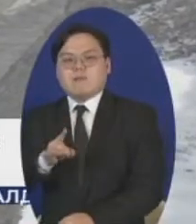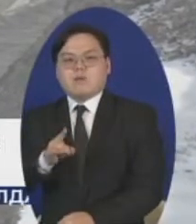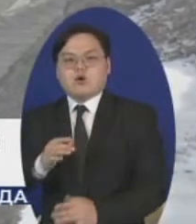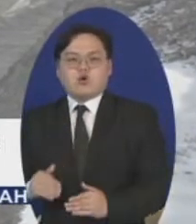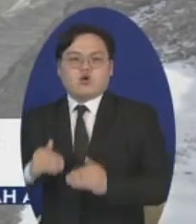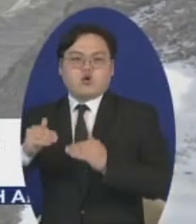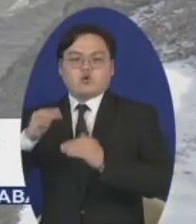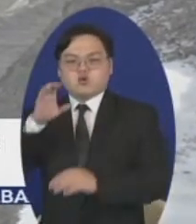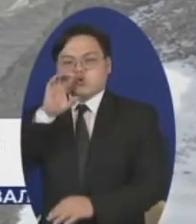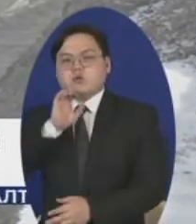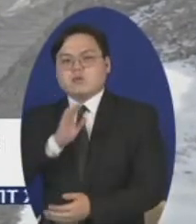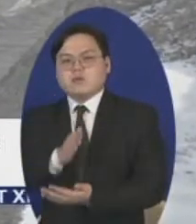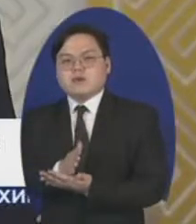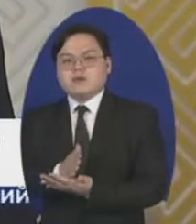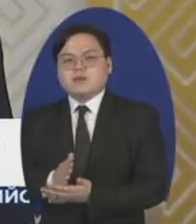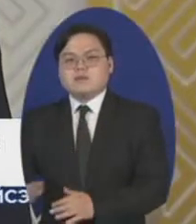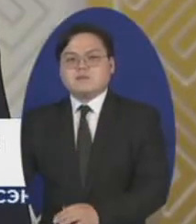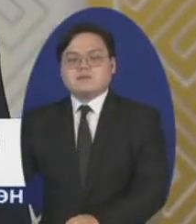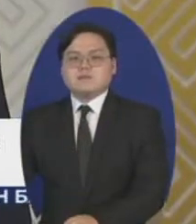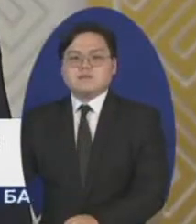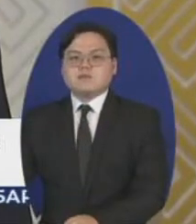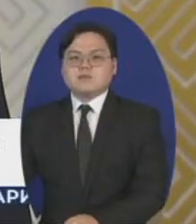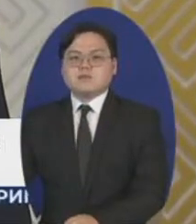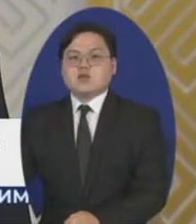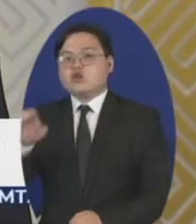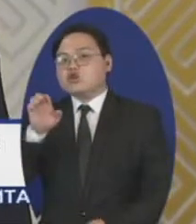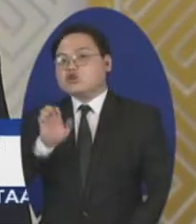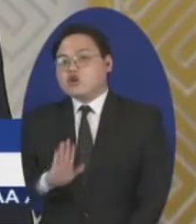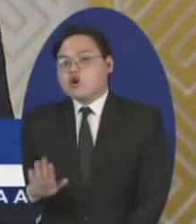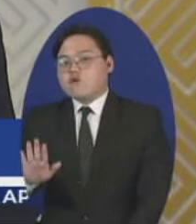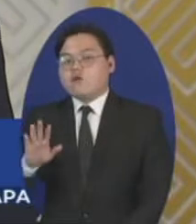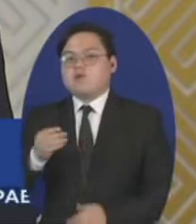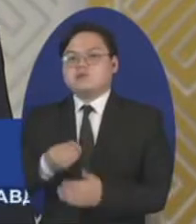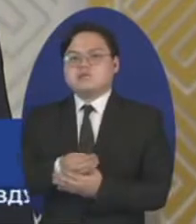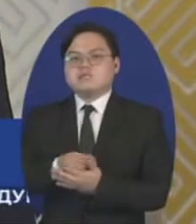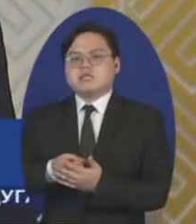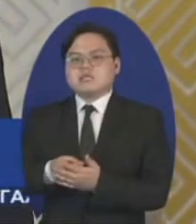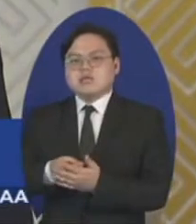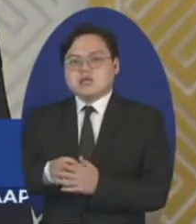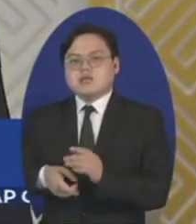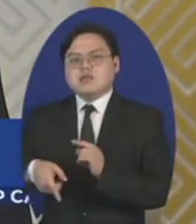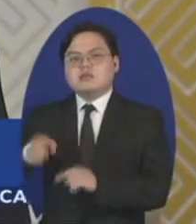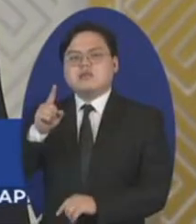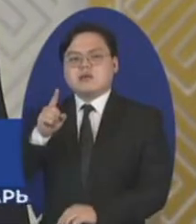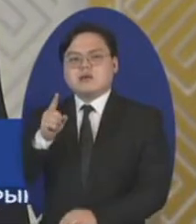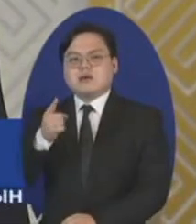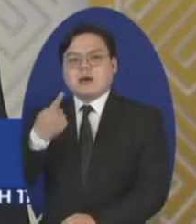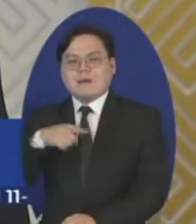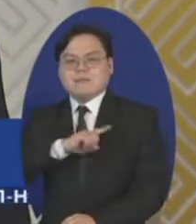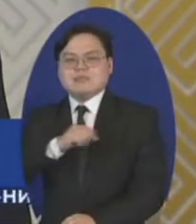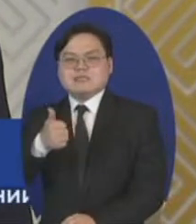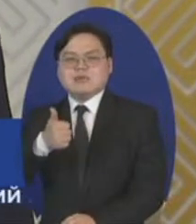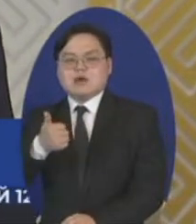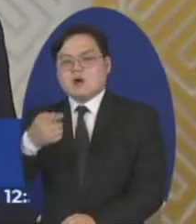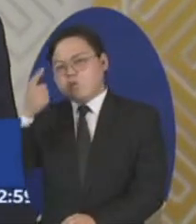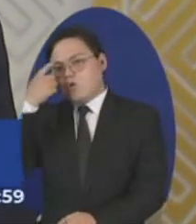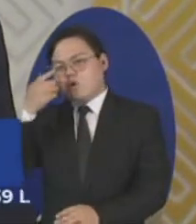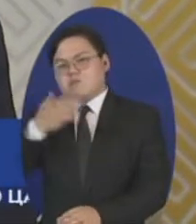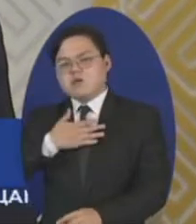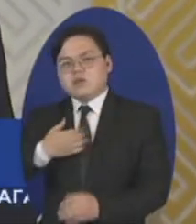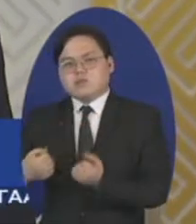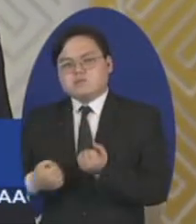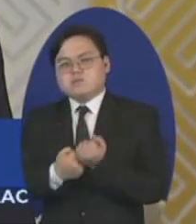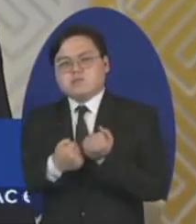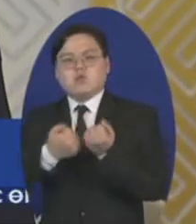сонирхолтой байгаагаа илэрхийлсэн байна. Барууны ертөнцийн орнуудаас номер 1-ээр нэрлэгдэх хөрөнгө оруулалтыг Монгол улсад